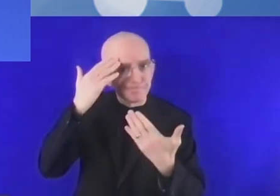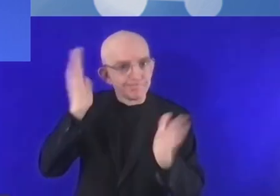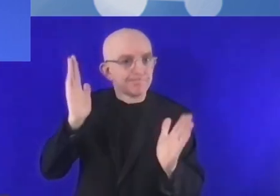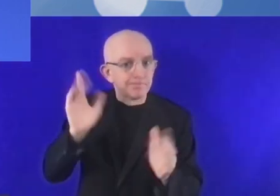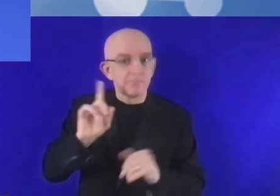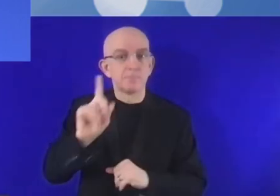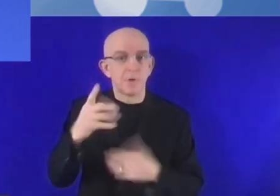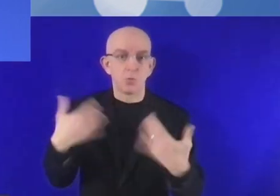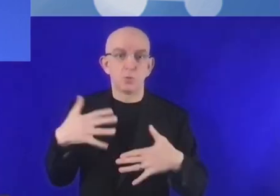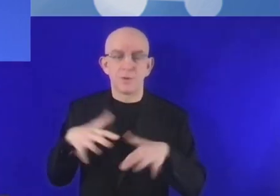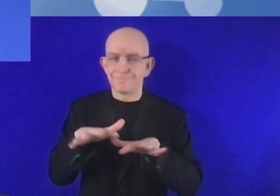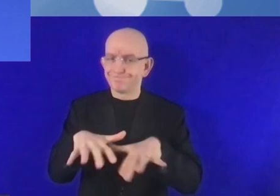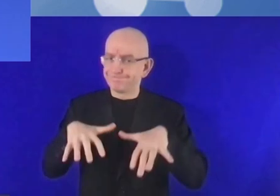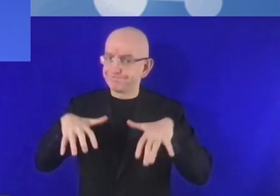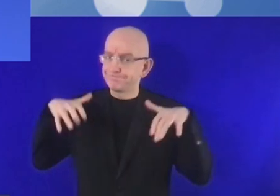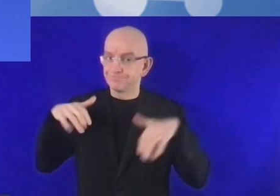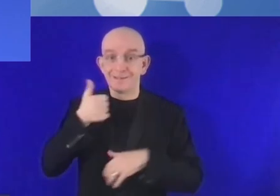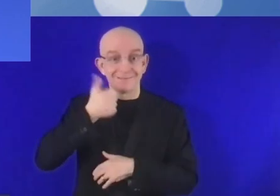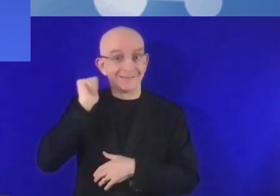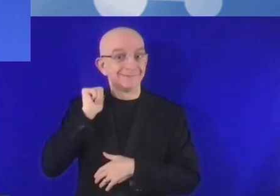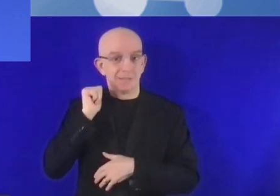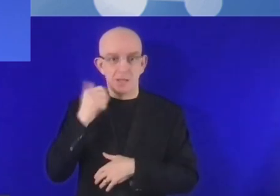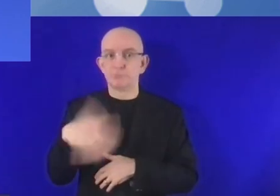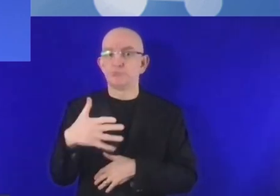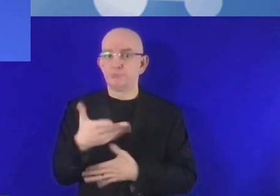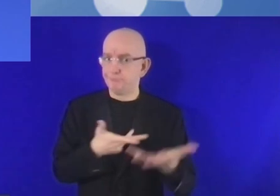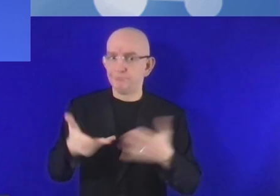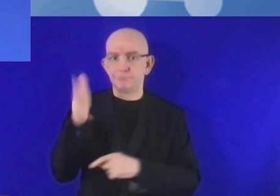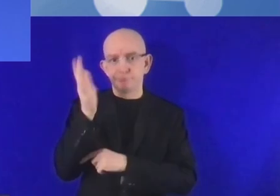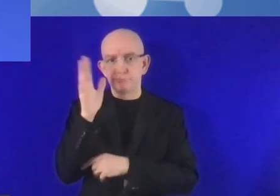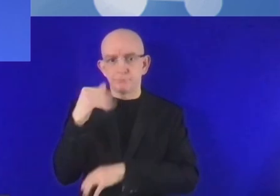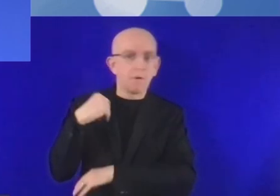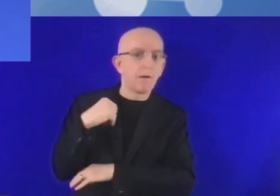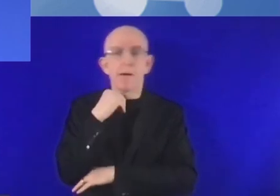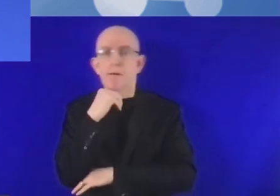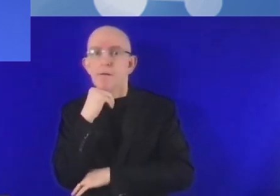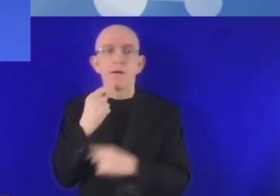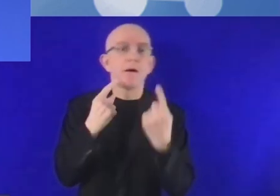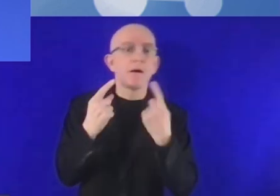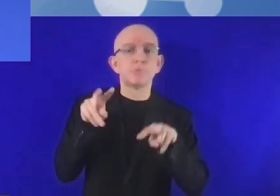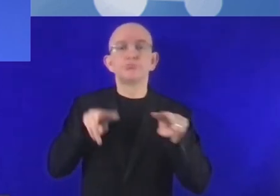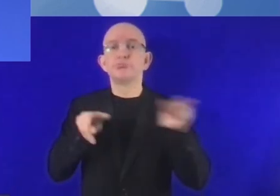dnia. Wieczór podsumowaliśmy, mam nadzieję, przepięknym koncertem w Nosprze.